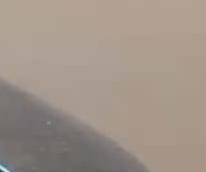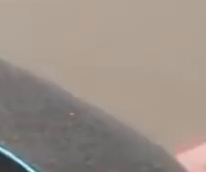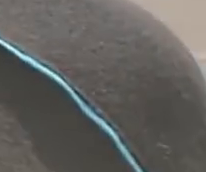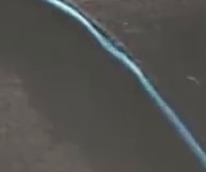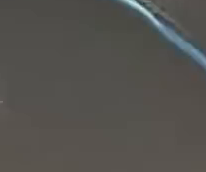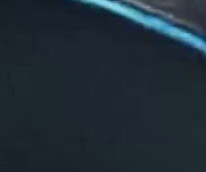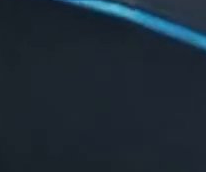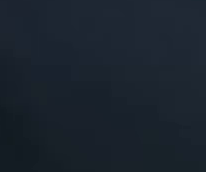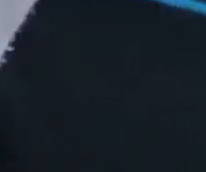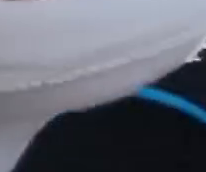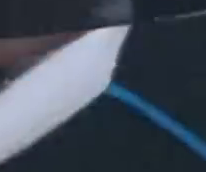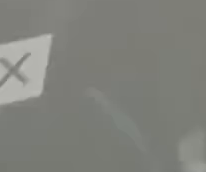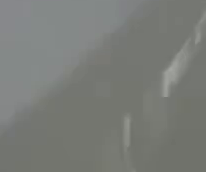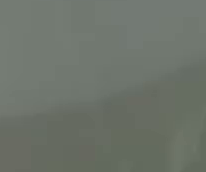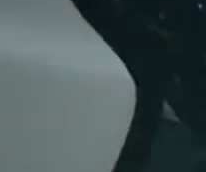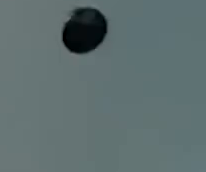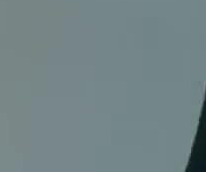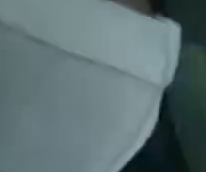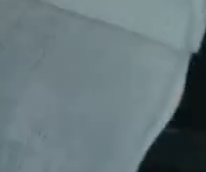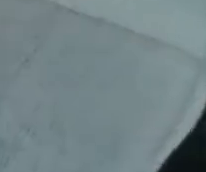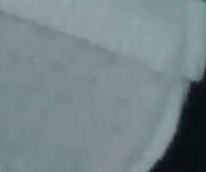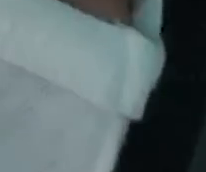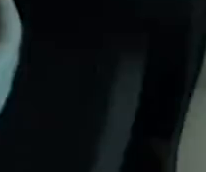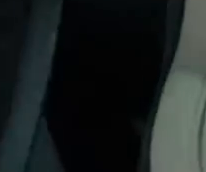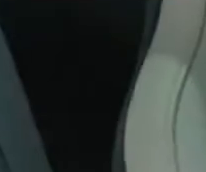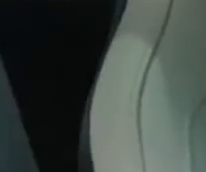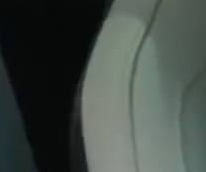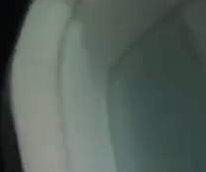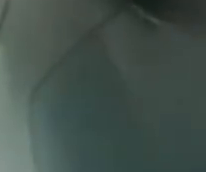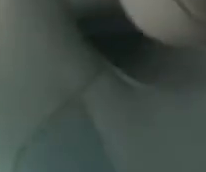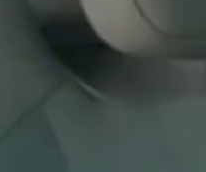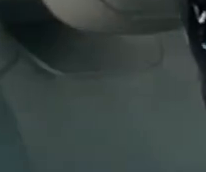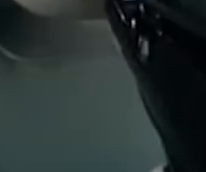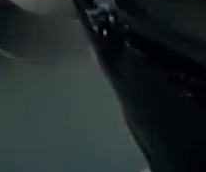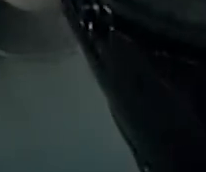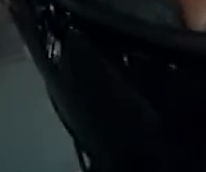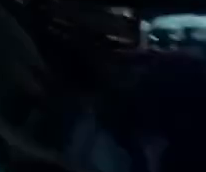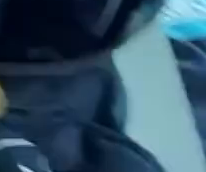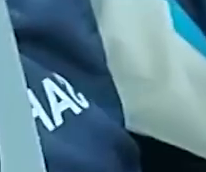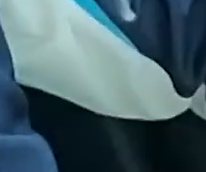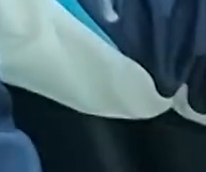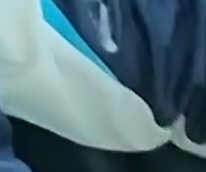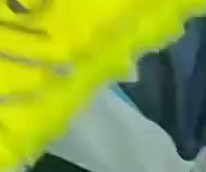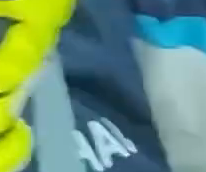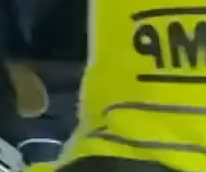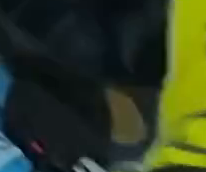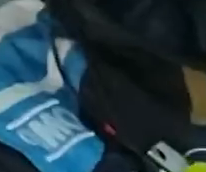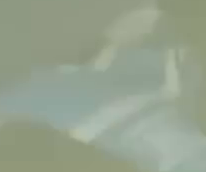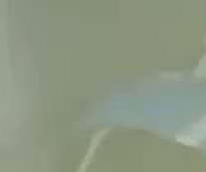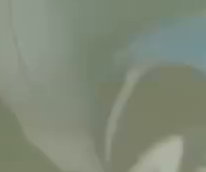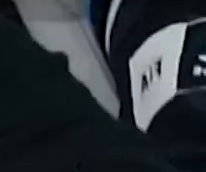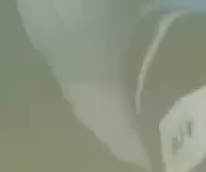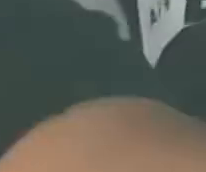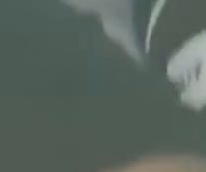coba. Hello, good morning sir. Hey, how are you? Hi, how are you man? Bruno, Korea? Yes, yes, I'm with Bruno now.